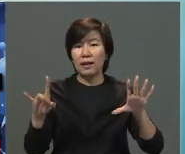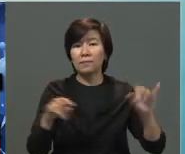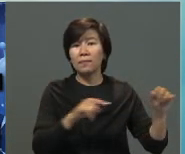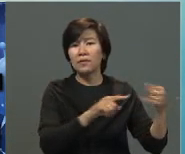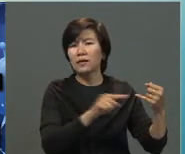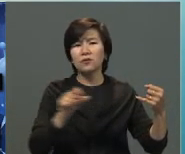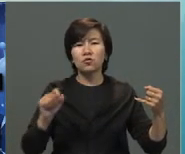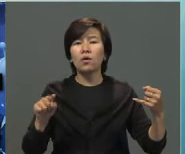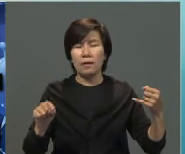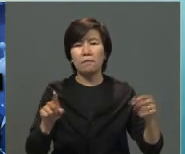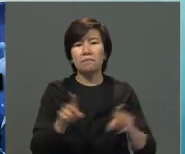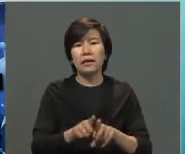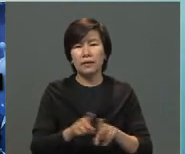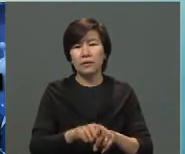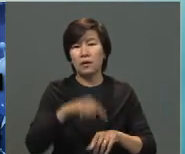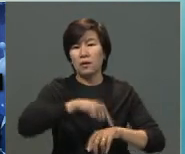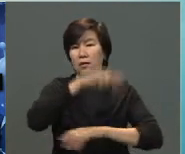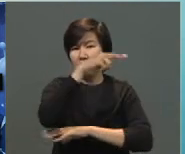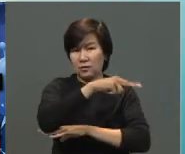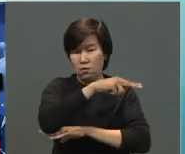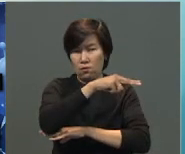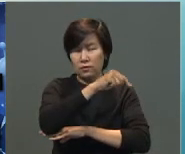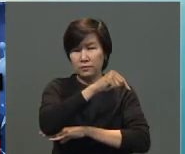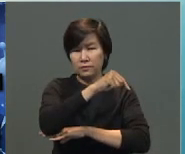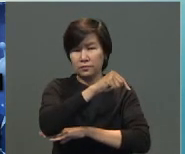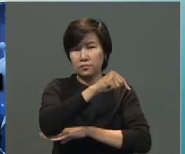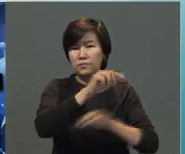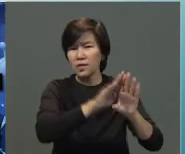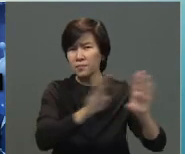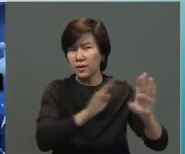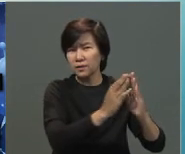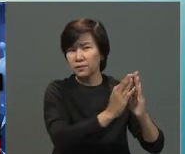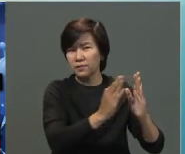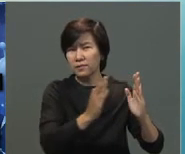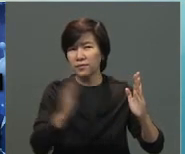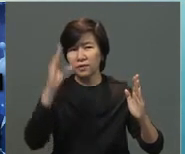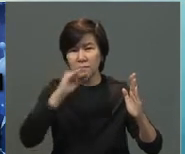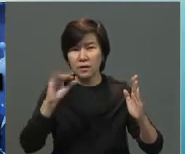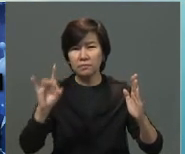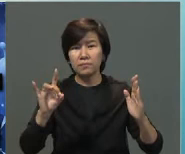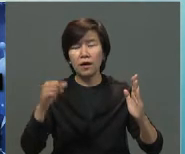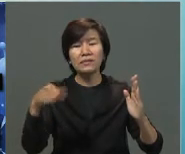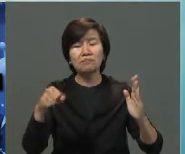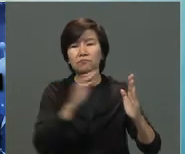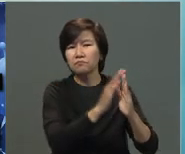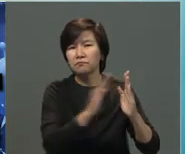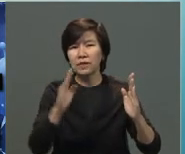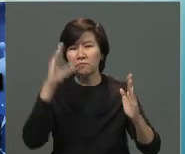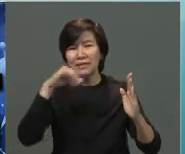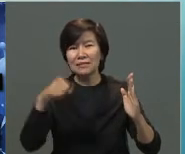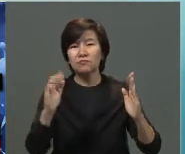ปีจันทร์ถึงศุกร์ก็ใช้เวลาเหมือนกันครับ14:00นนะครับก็คือ 14:00นถึง 22:00นหรือ 10:00